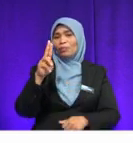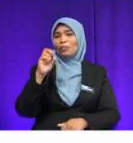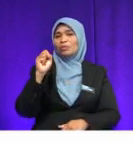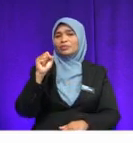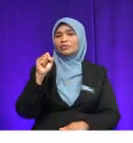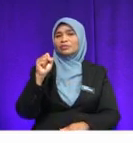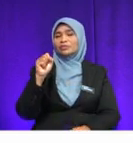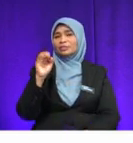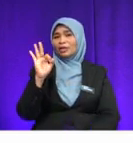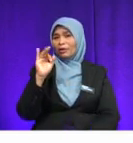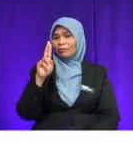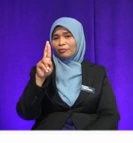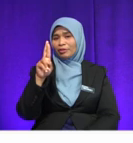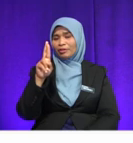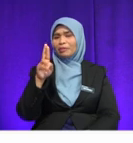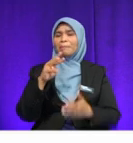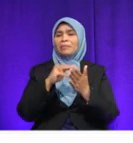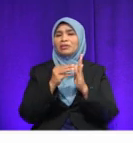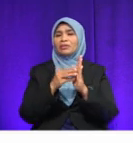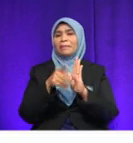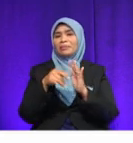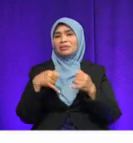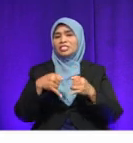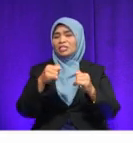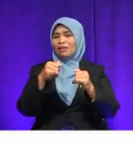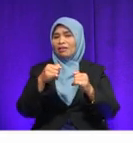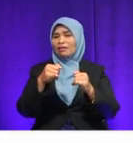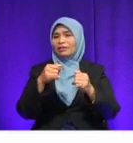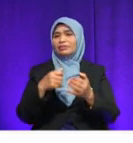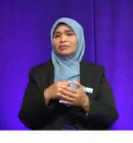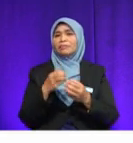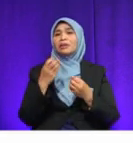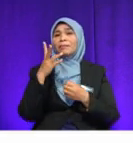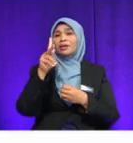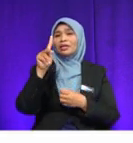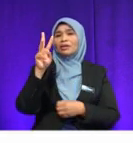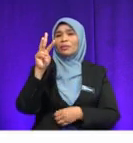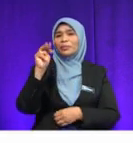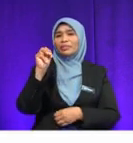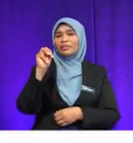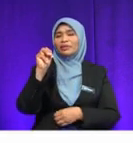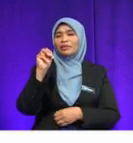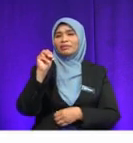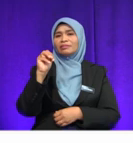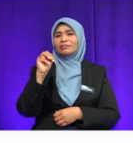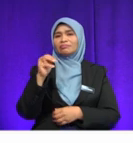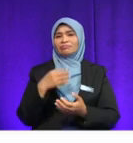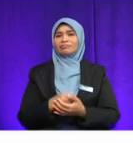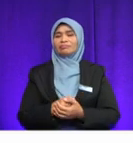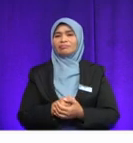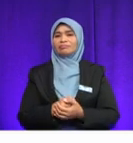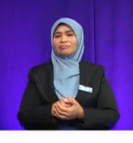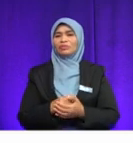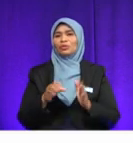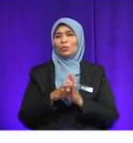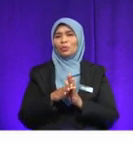musafir musafir ini maksudnya dalam perjalanan Nanti kita tengok Berapa kilometer musafirnya macam mana Ustaz Saya